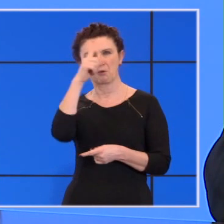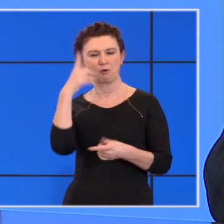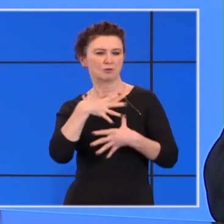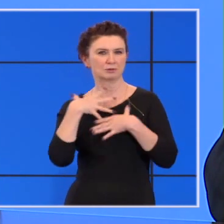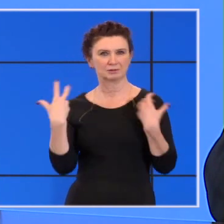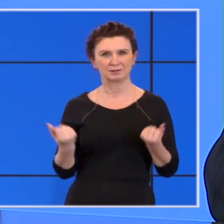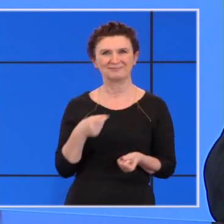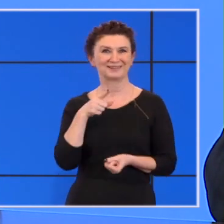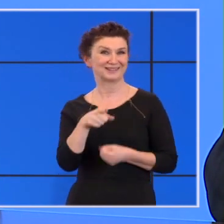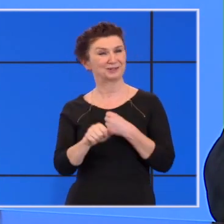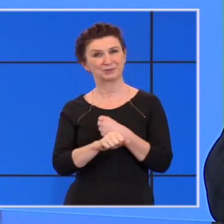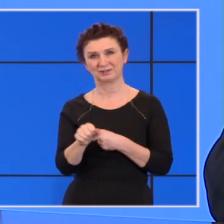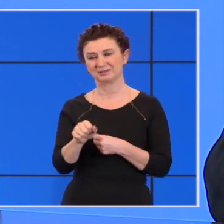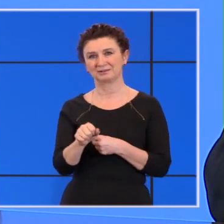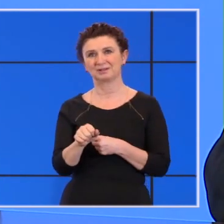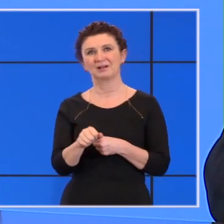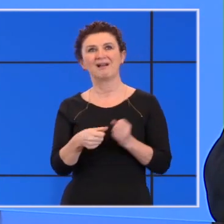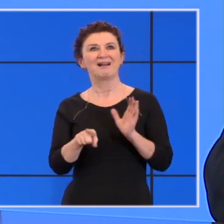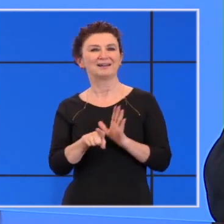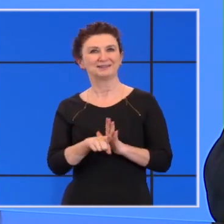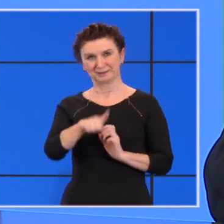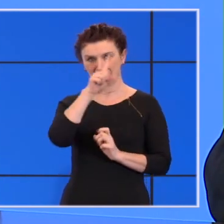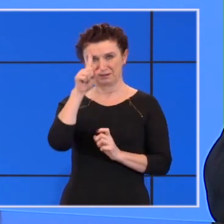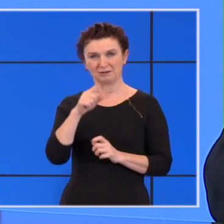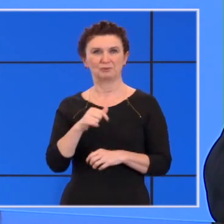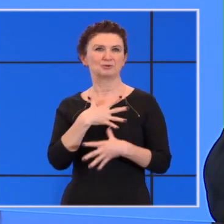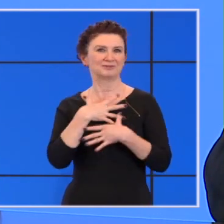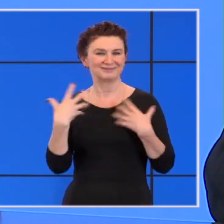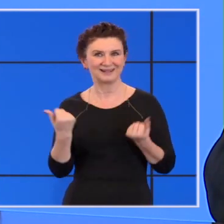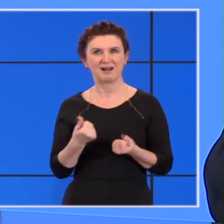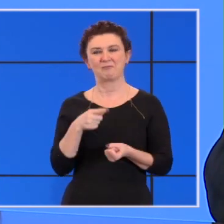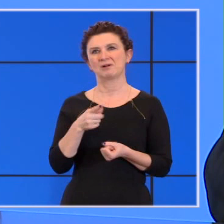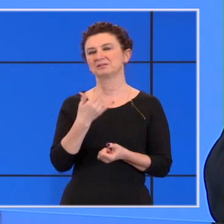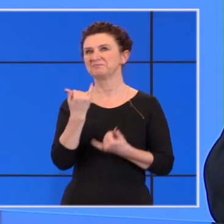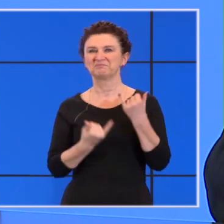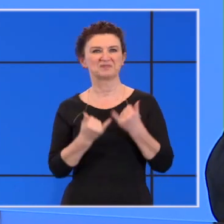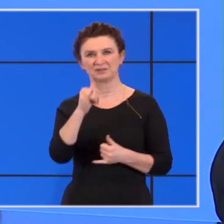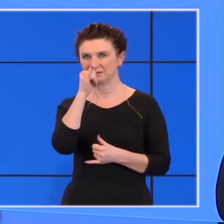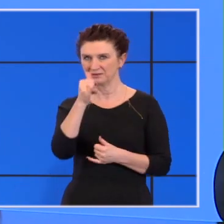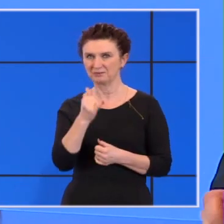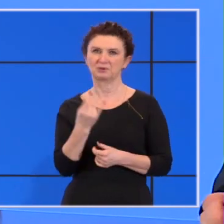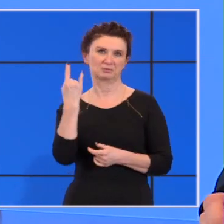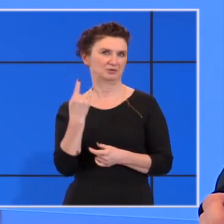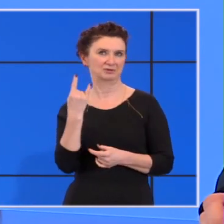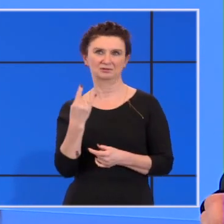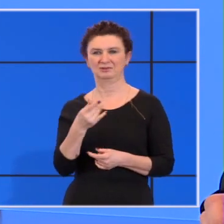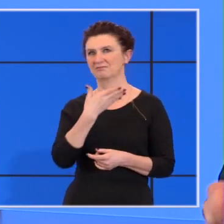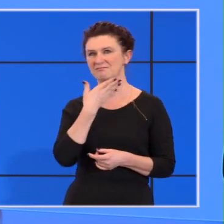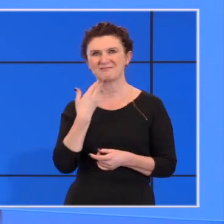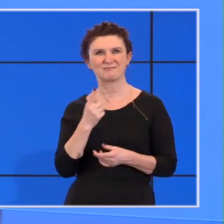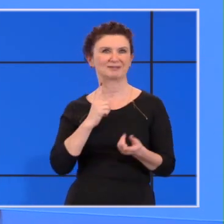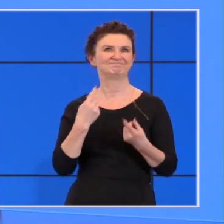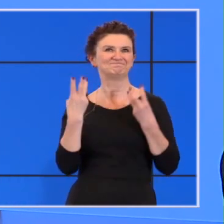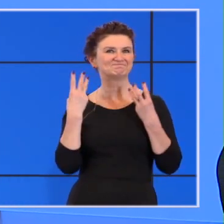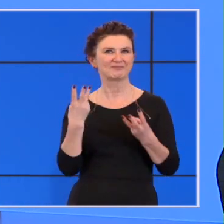a takim dramatem jest oczywiście bezpłodność, nie mają ani lewicowego, ani prawicowego charakteru. Są po